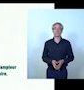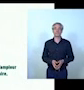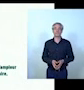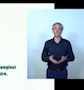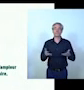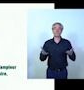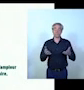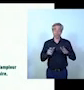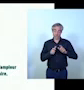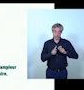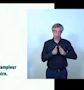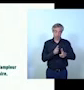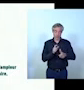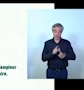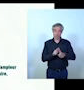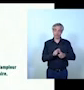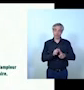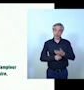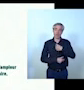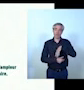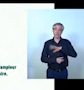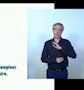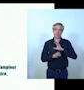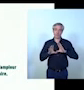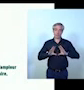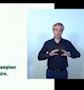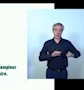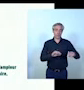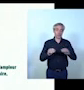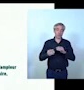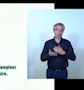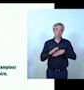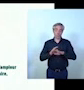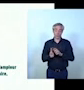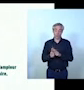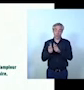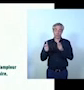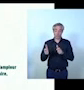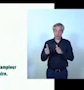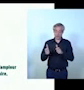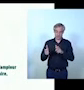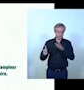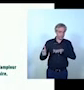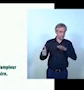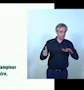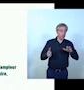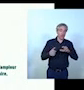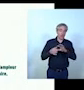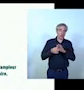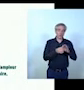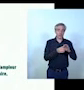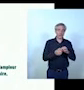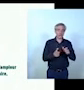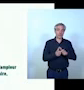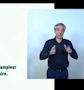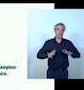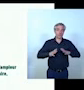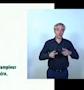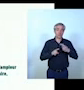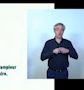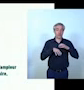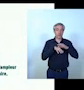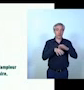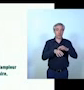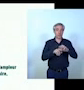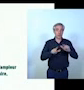Une démarche donc de responsabilité territoriale des entreprises que nous menons avec l'écosystème entrepreneurial et d'accompagnement